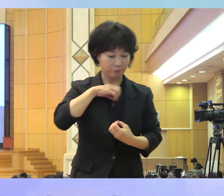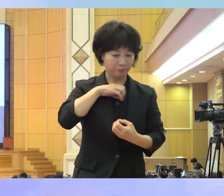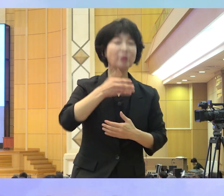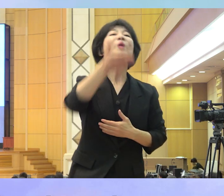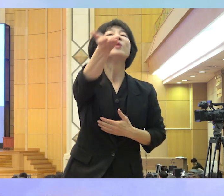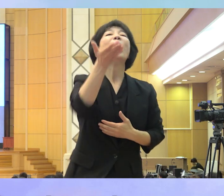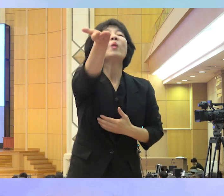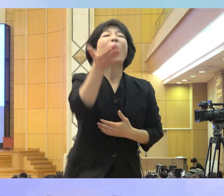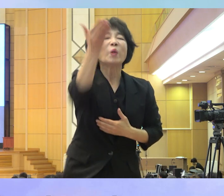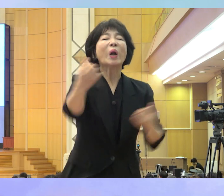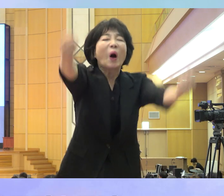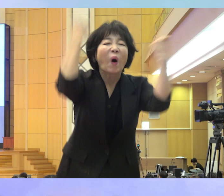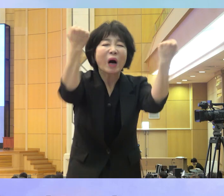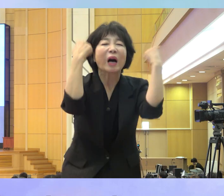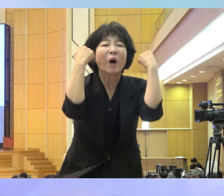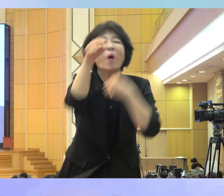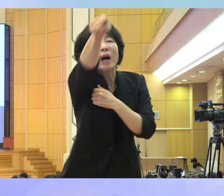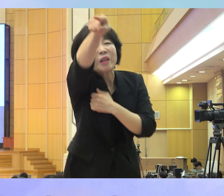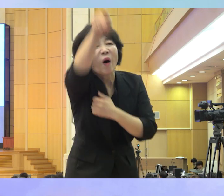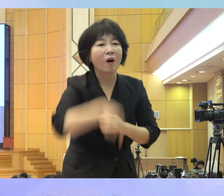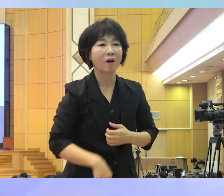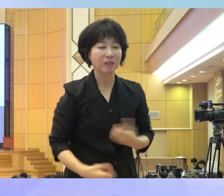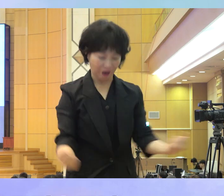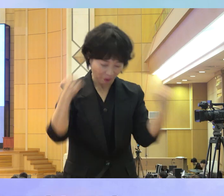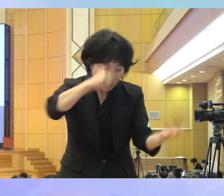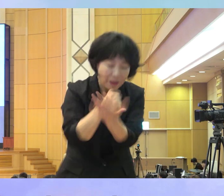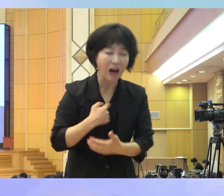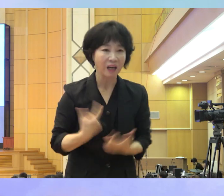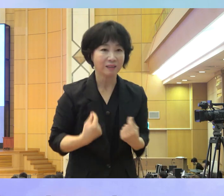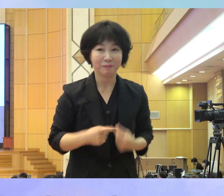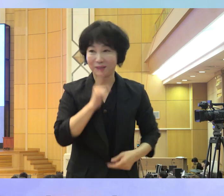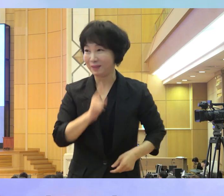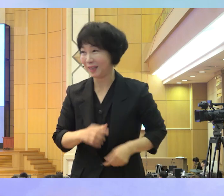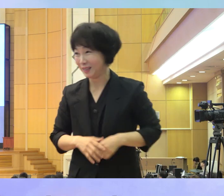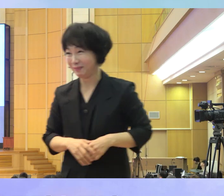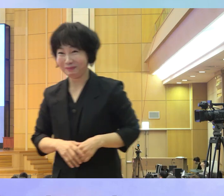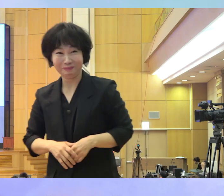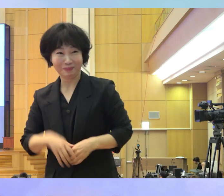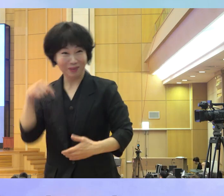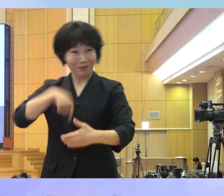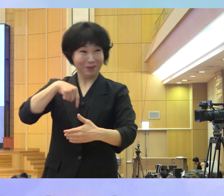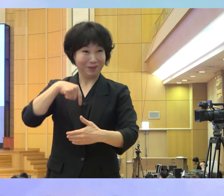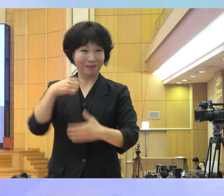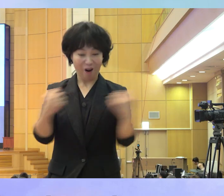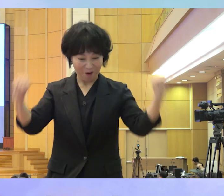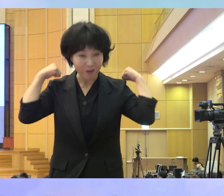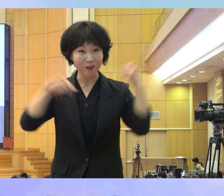날 보고 건강하세요 했는데 권사님이나 좀 잘 챙겨. 겉으로 말은 안 했지만 속으로.